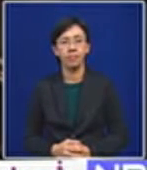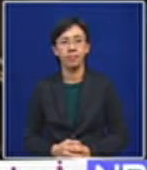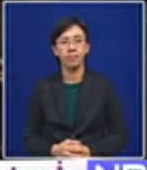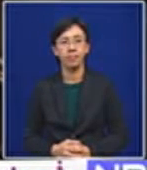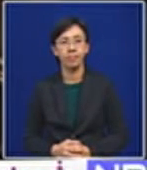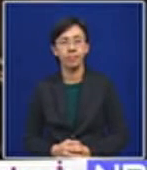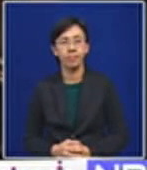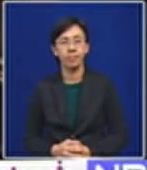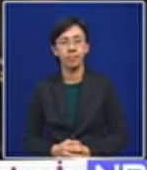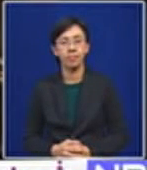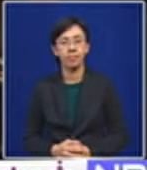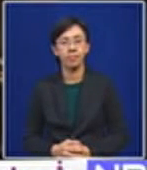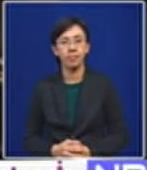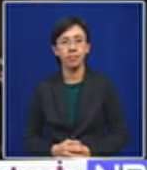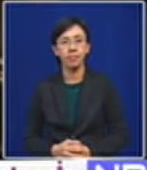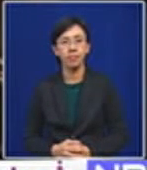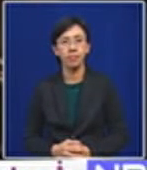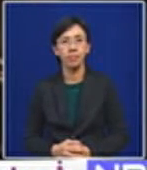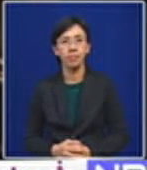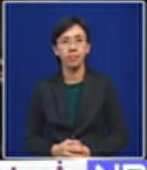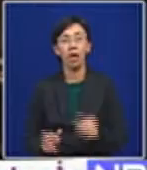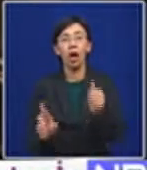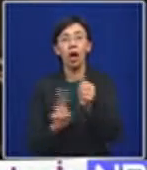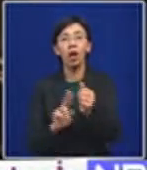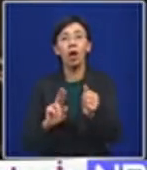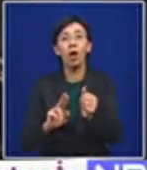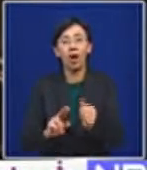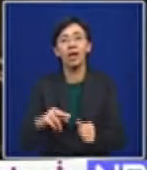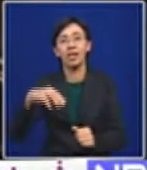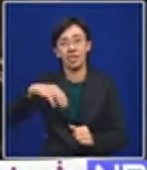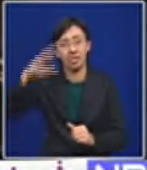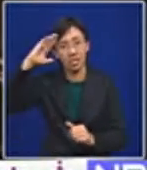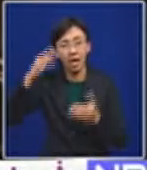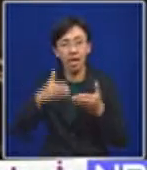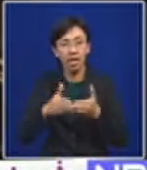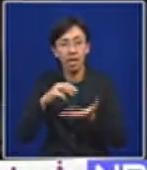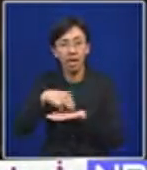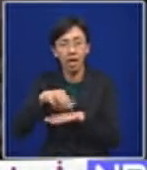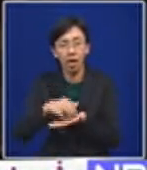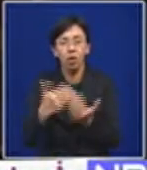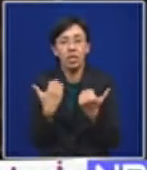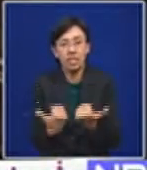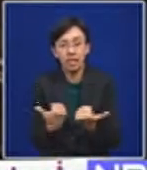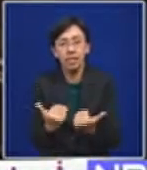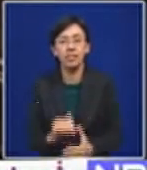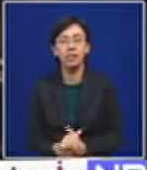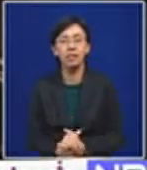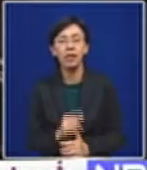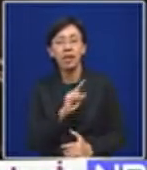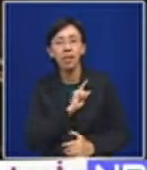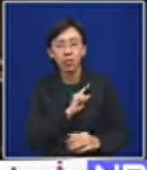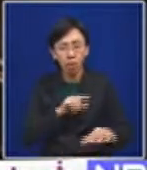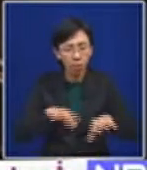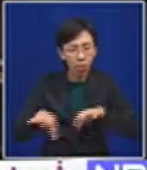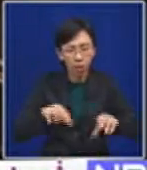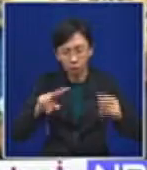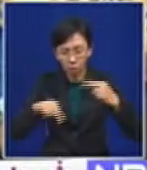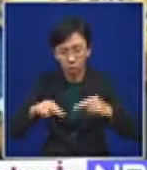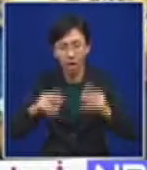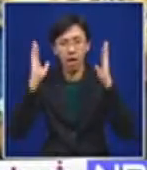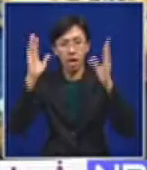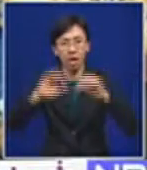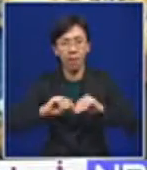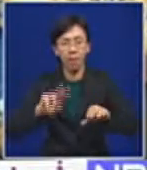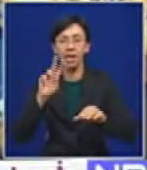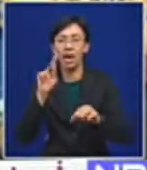ด้านพลเรือโทจุมพลลุมพิการนนท์รองเสนาธิการฐานเรือกล่าวว่าครั้งนี้ได้มีการหารือถึงมุมมองและแนวทางในการประชาสัมพันธ์ข้อมูล